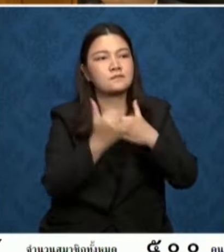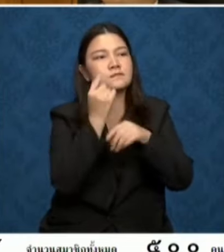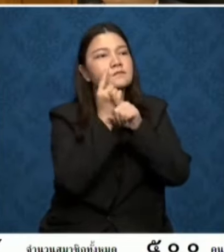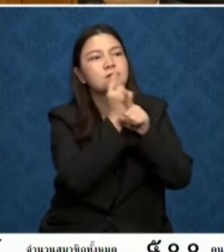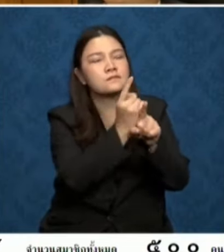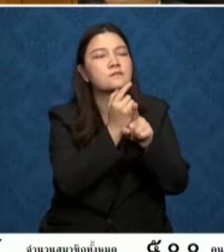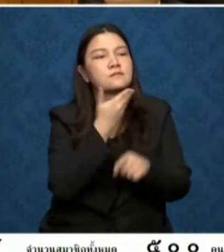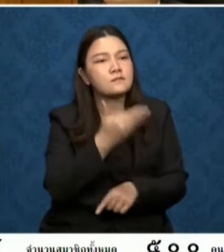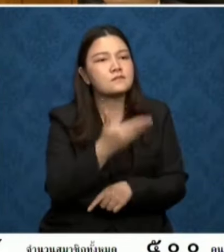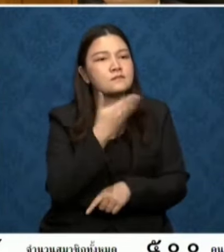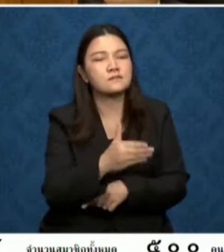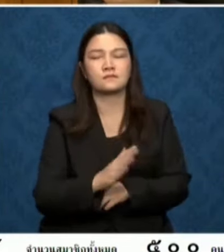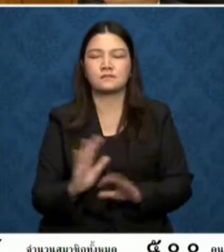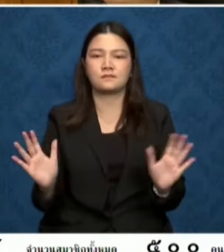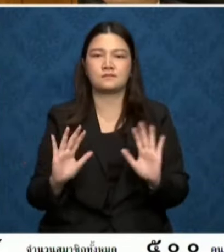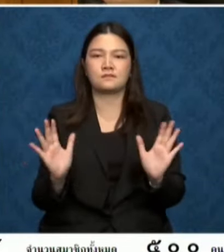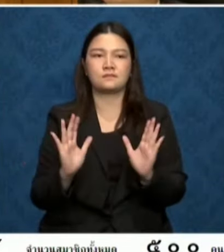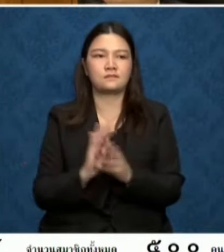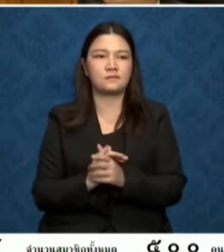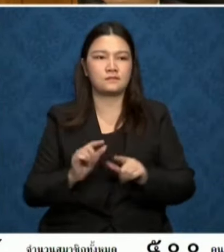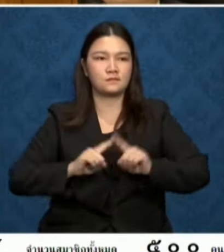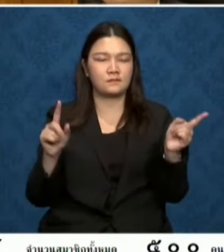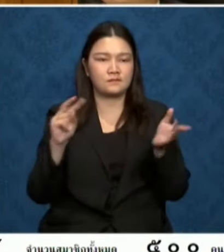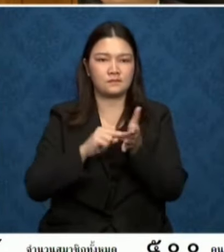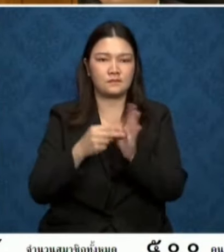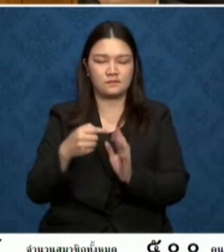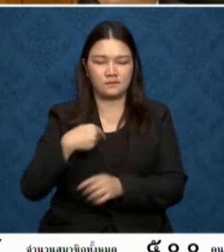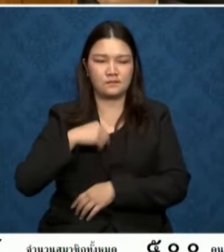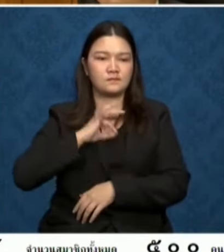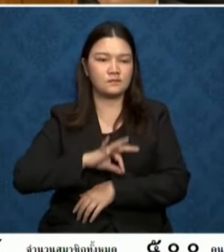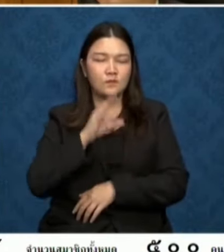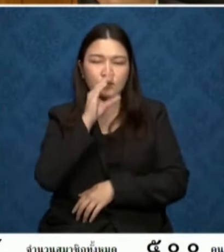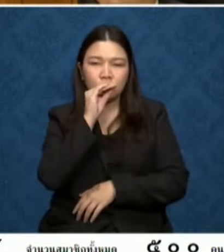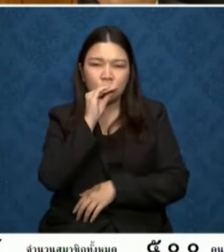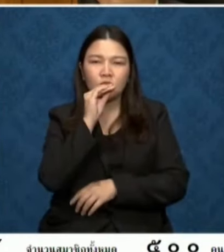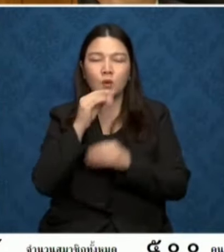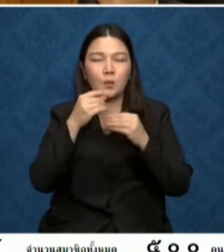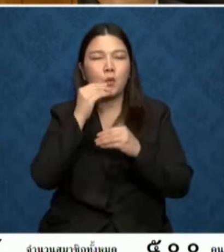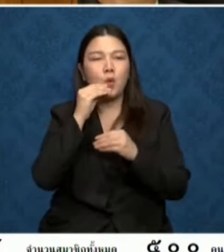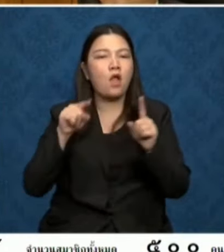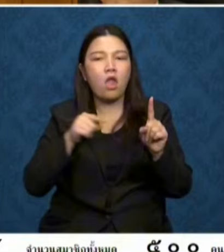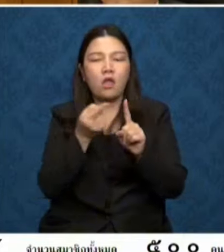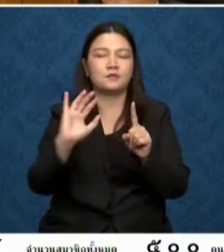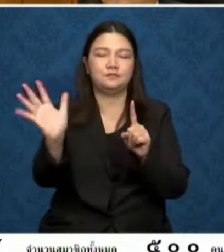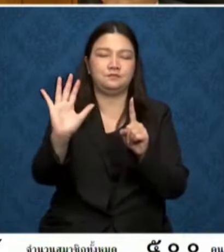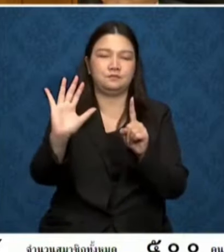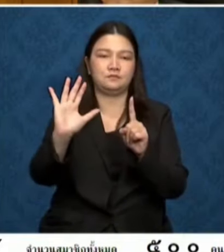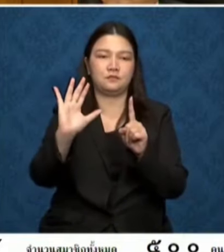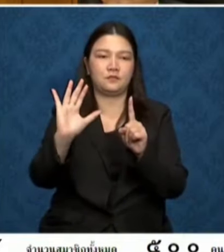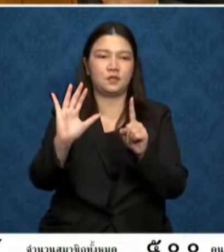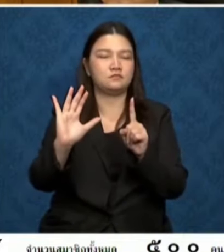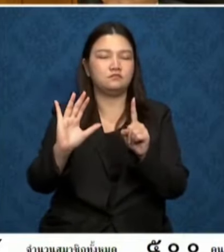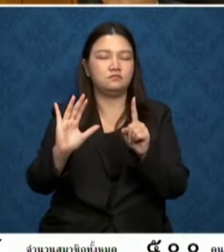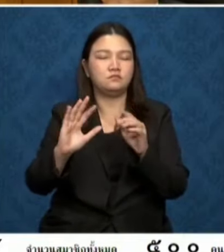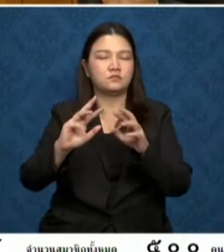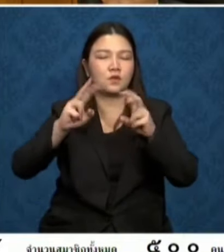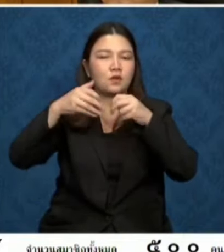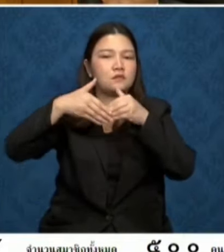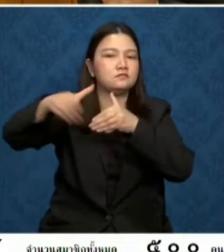ชาติอย่างเช่นเชฟรอนแต่เรื่องแบบนี้ผมเองก็คงไม่ต้องพูดไปไกลมากเพราะว่ามันอยู่นอกขอบเขตกรรมธิ